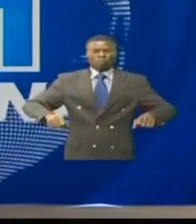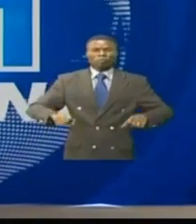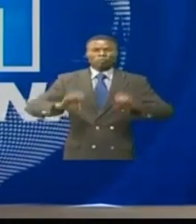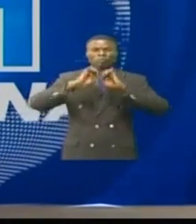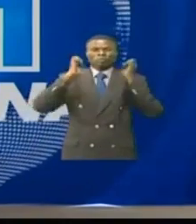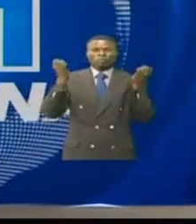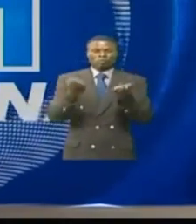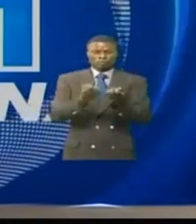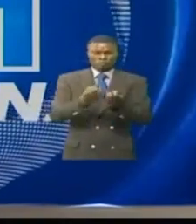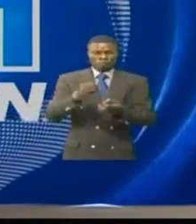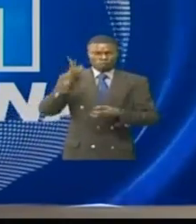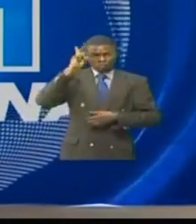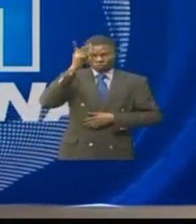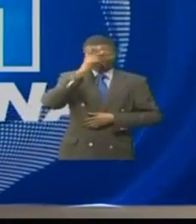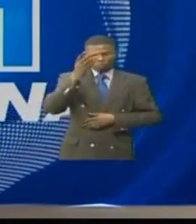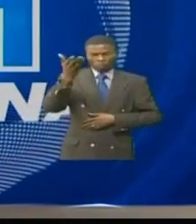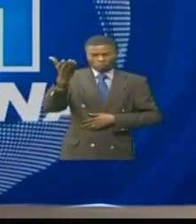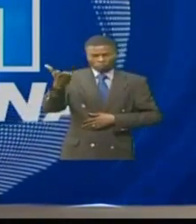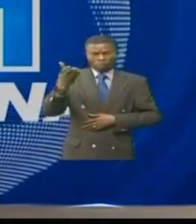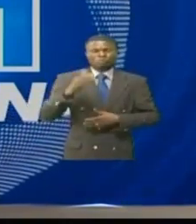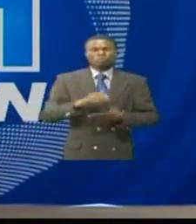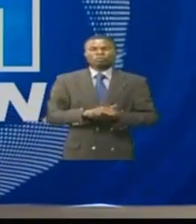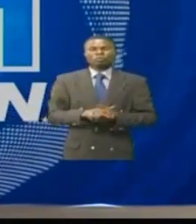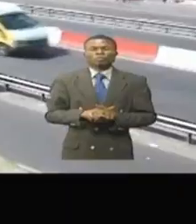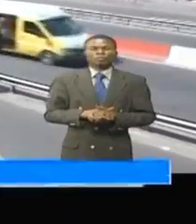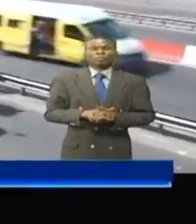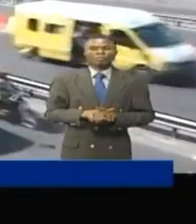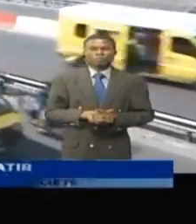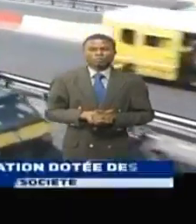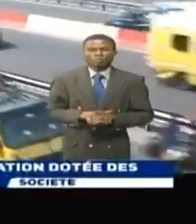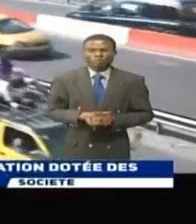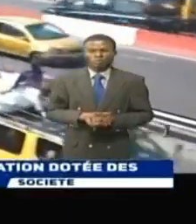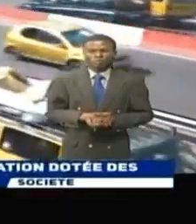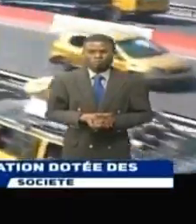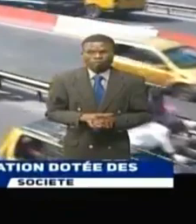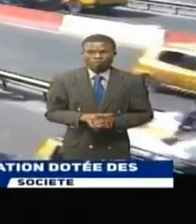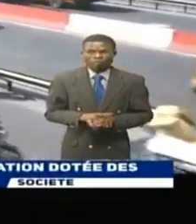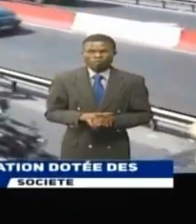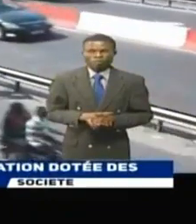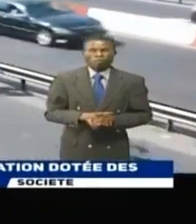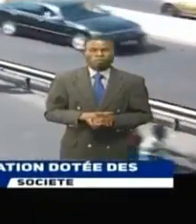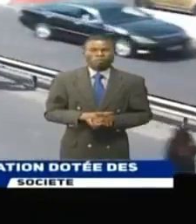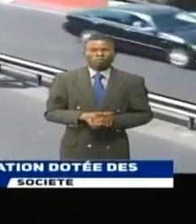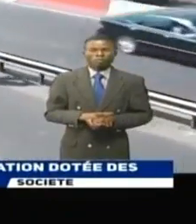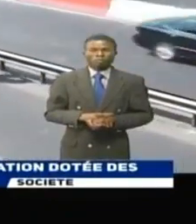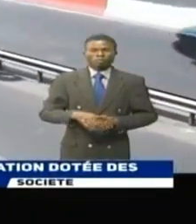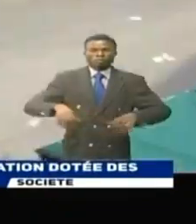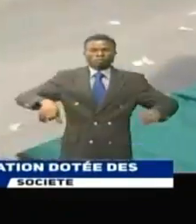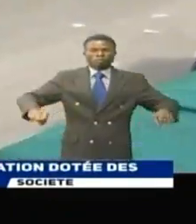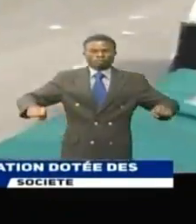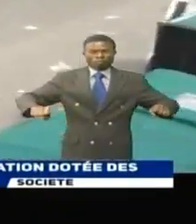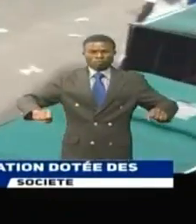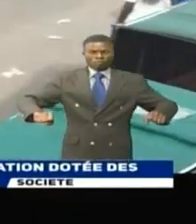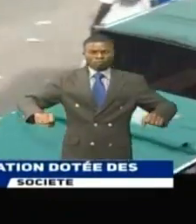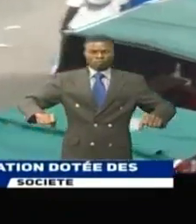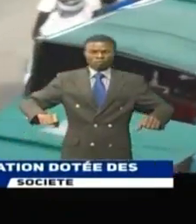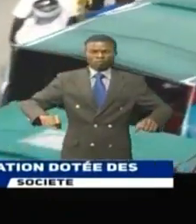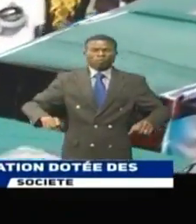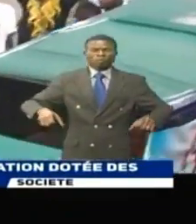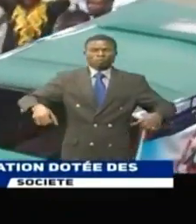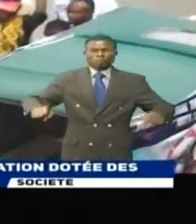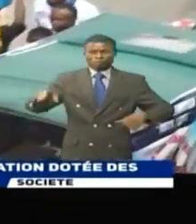l'association Bana Tchangou, Paulette Lomba, Sienda Emeka, pour le reportage. Le tricycle communément appelé moto Gizi ou moto à trois